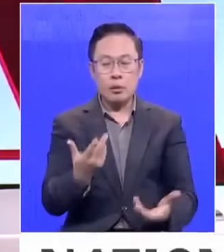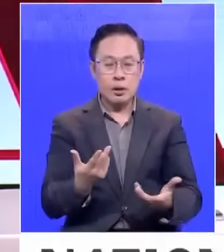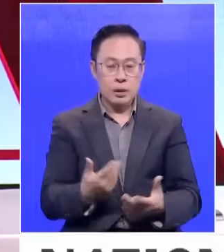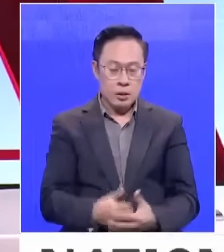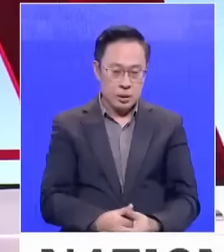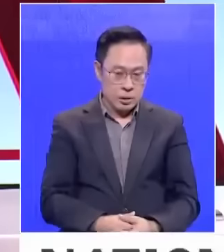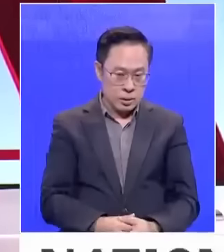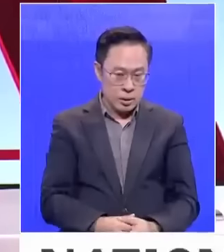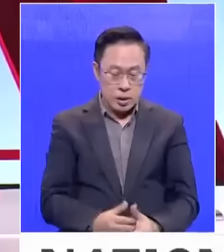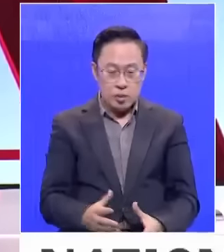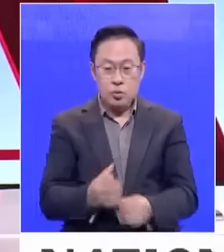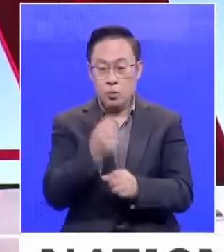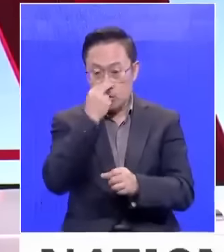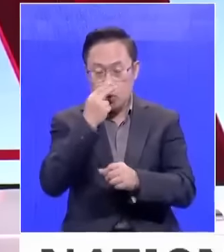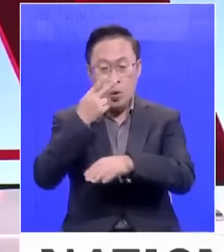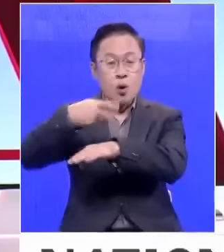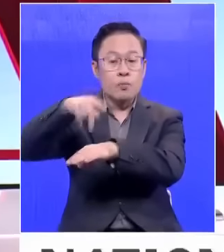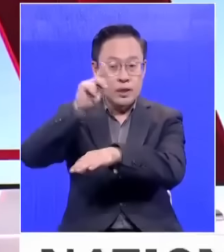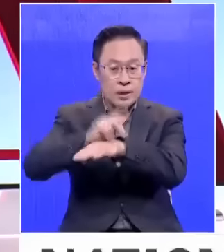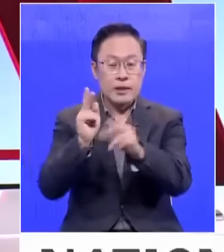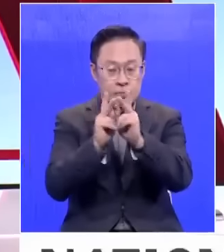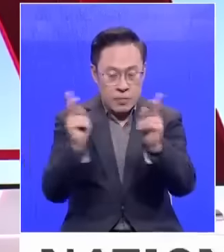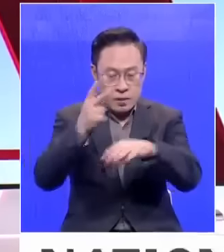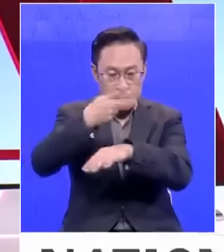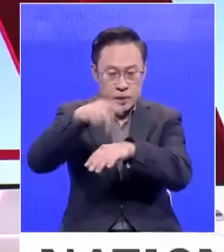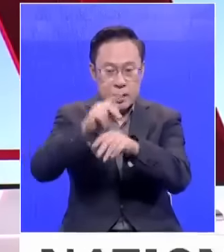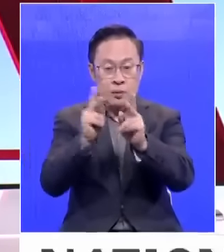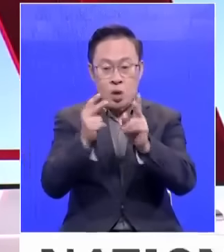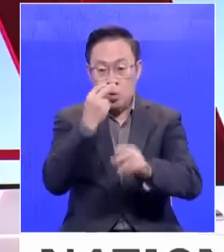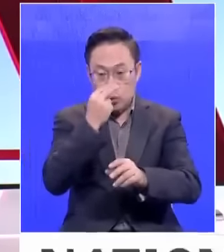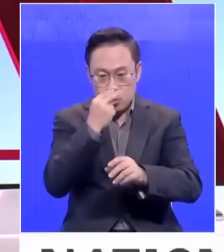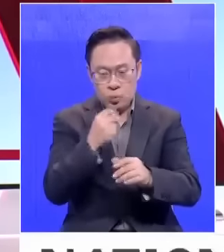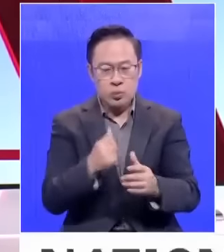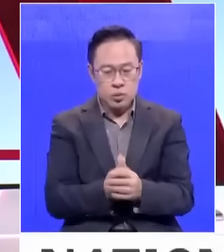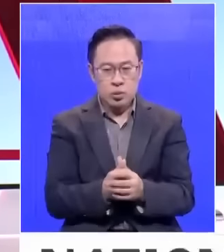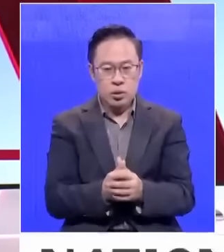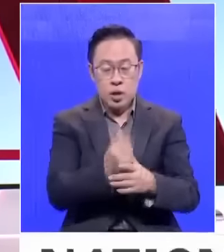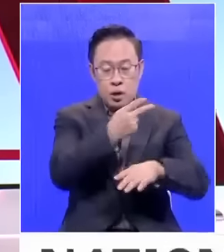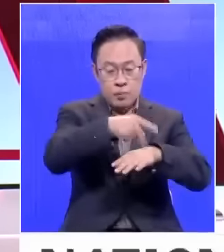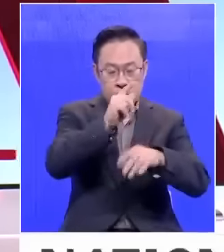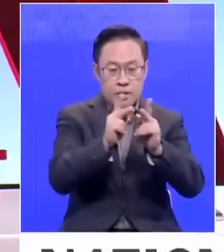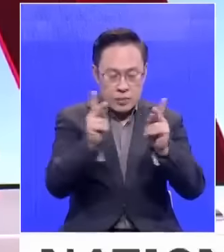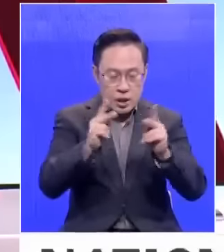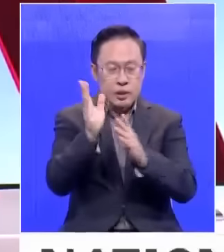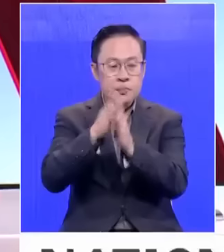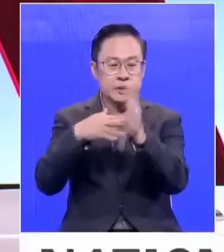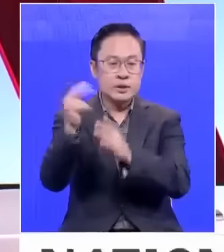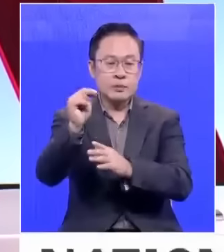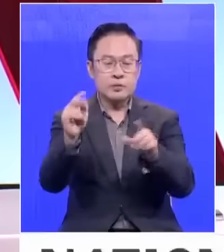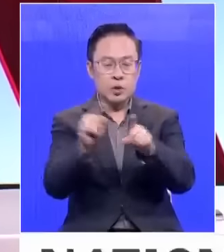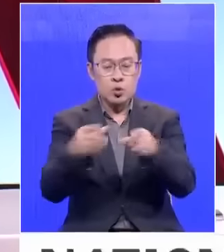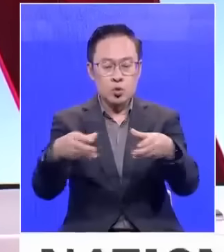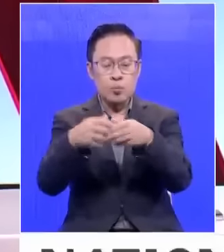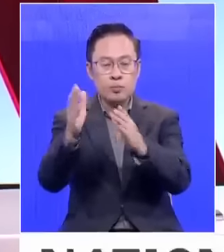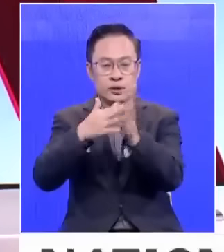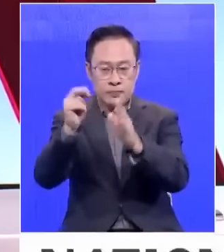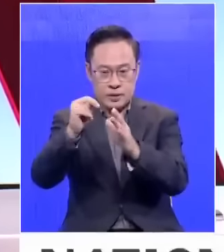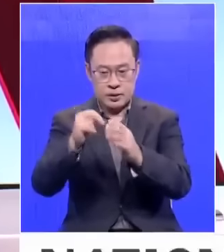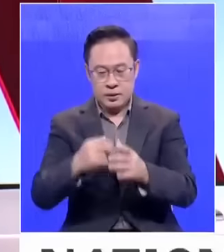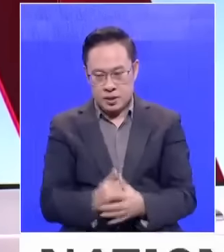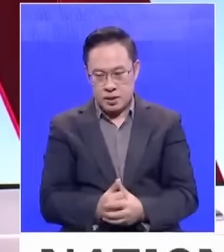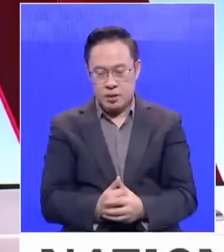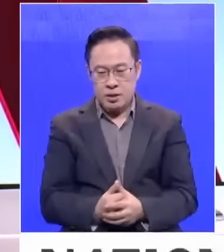ยังบอกเลยเดี๋ยวไปดูประธานกรรมาธิการแต่ละชุดว่าก็ชุดสำคัญสำคัญก็จะสีเดียวกันหมดเหมือนกันอันนี้เขาคาดการณ์น